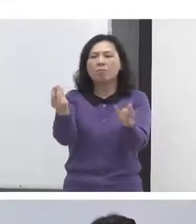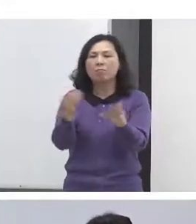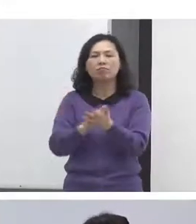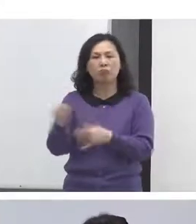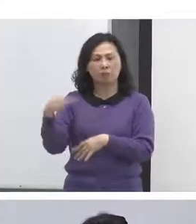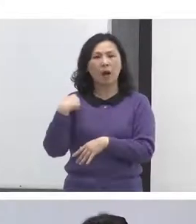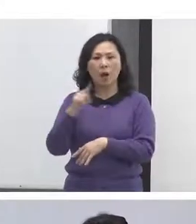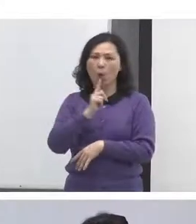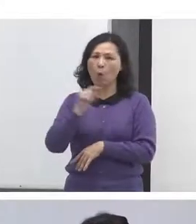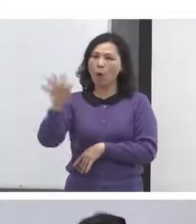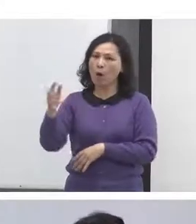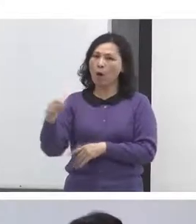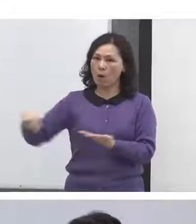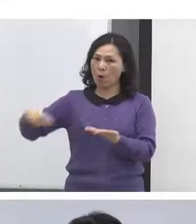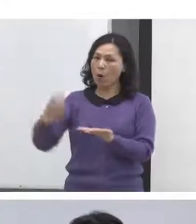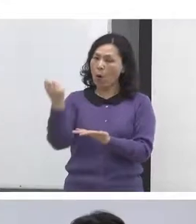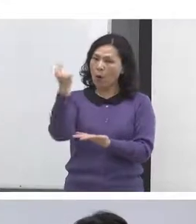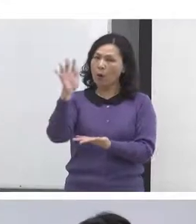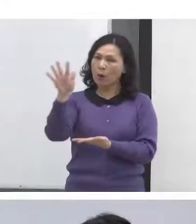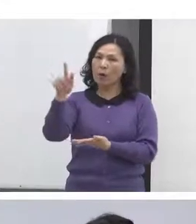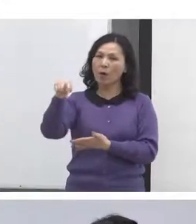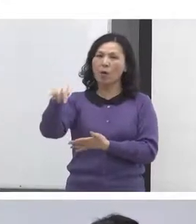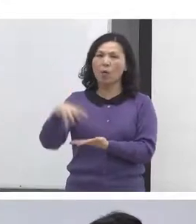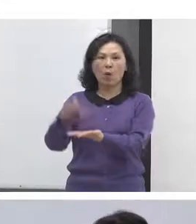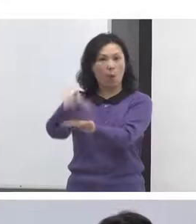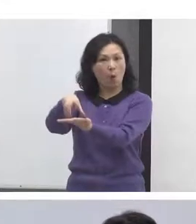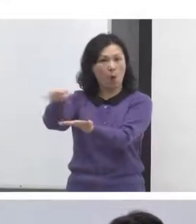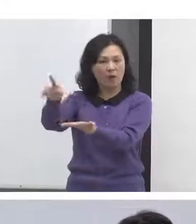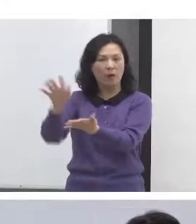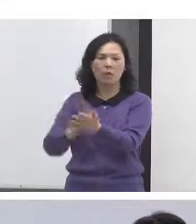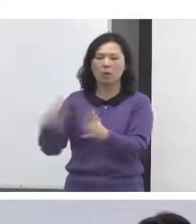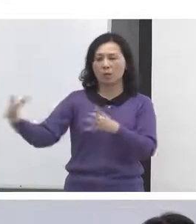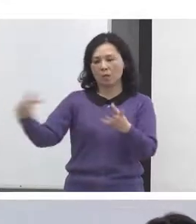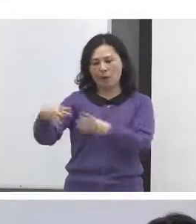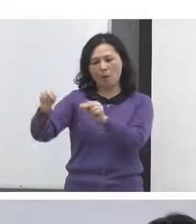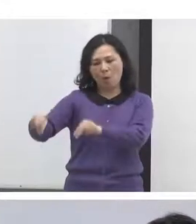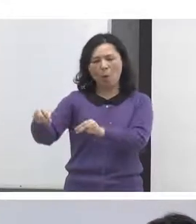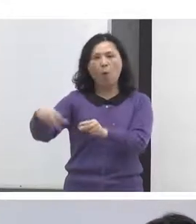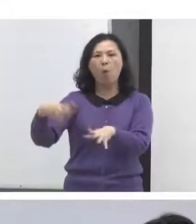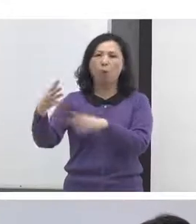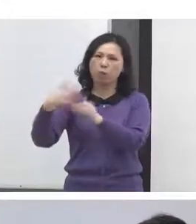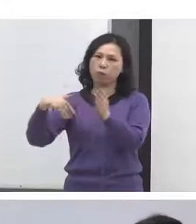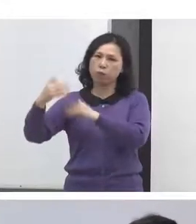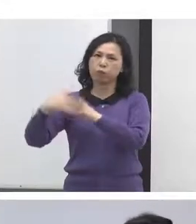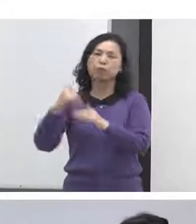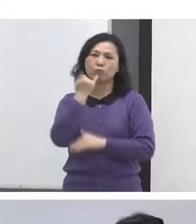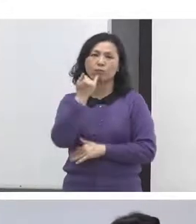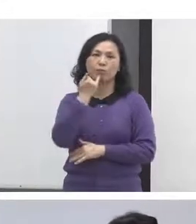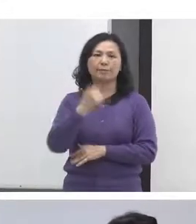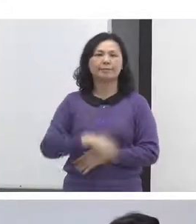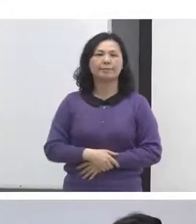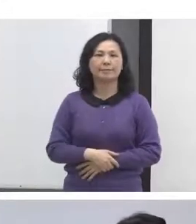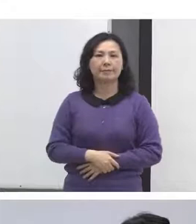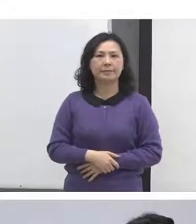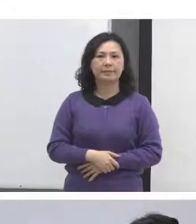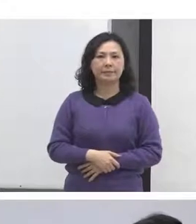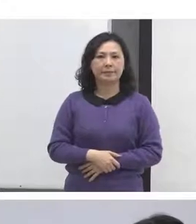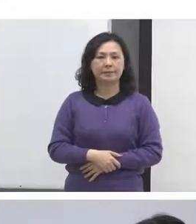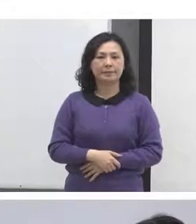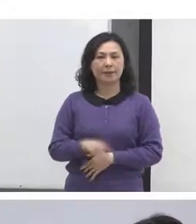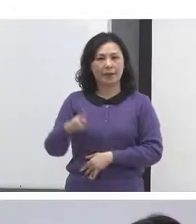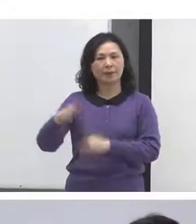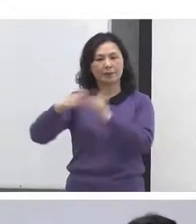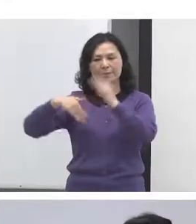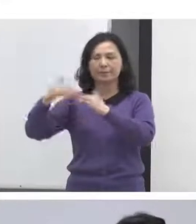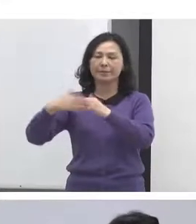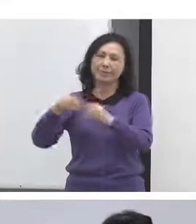我还是有著作权，但是因为我用这个 license， 所以我们有这样子一个合作的模式。好，那他就是用这个协作的